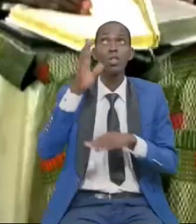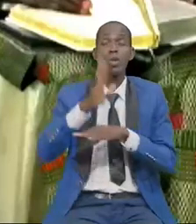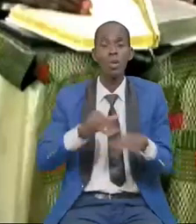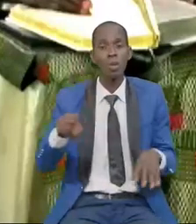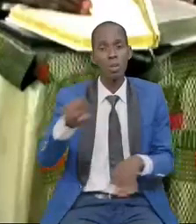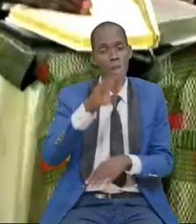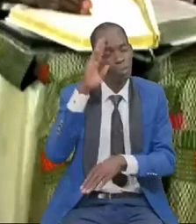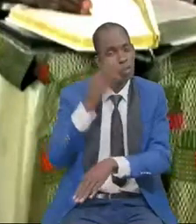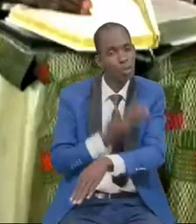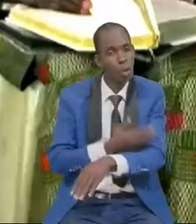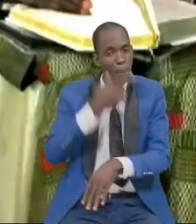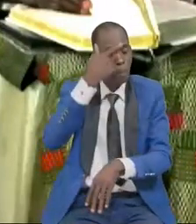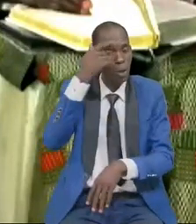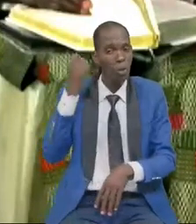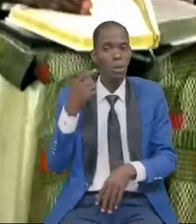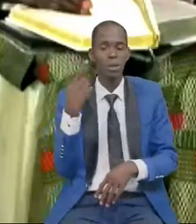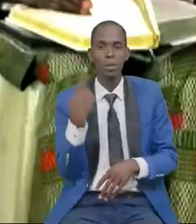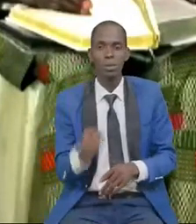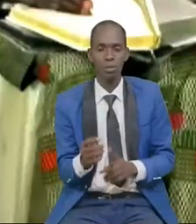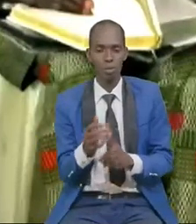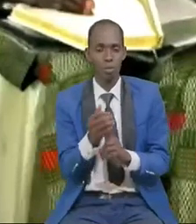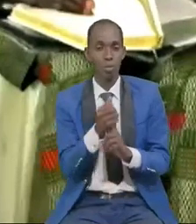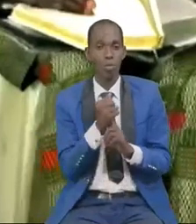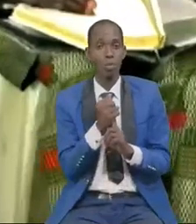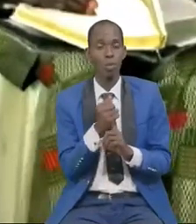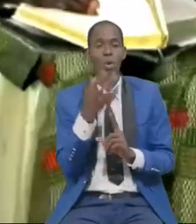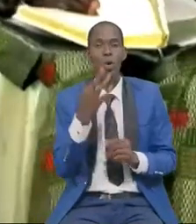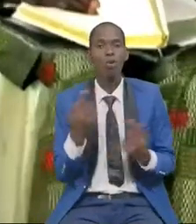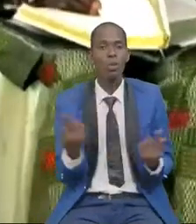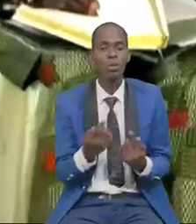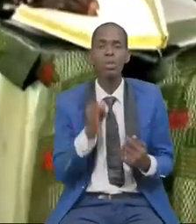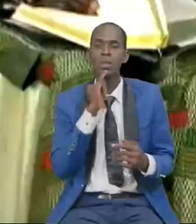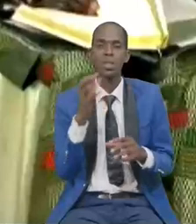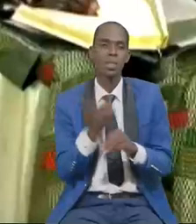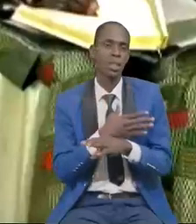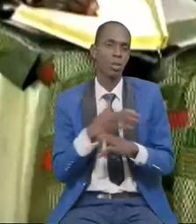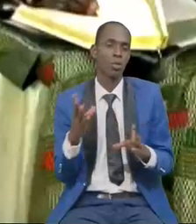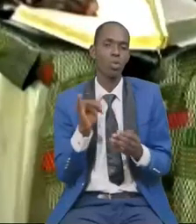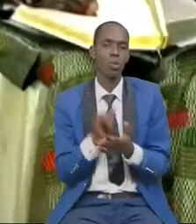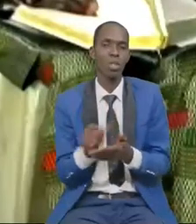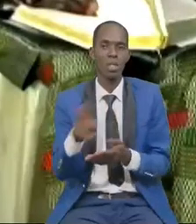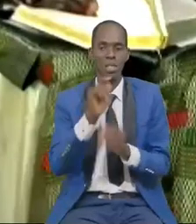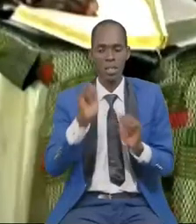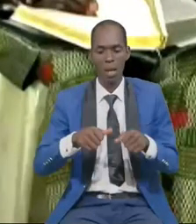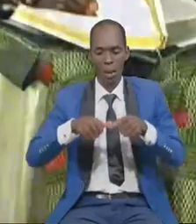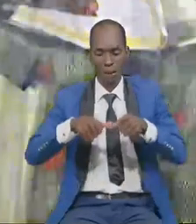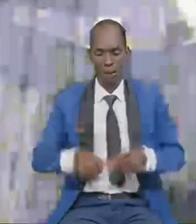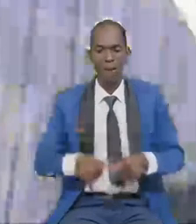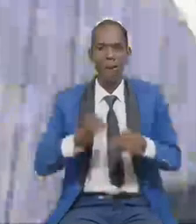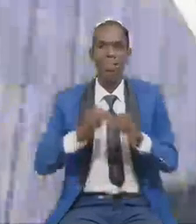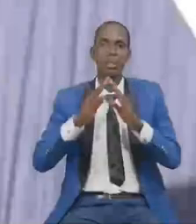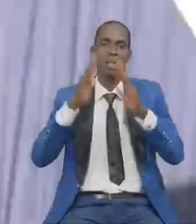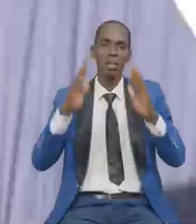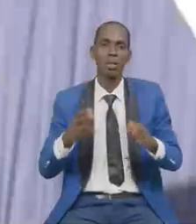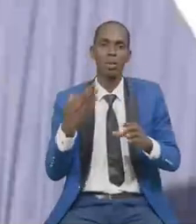que l'emprise du péché est ôtée, afin qu'ils puissent demeurer dans la maison du Père Céleste pour